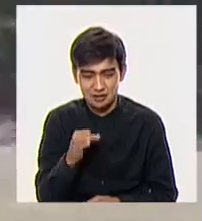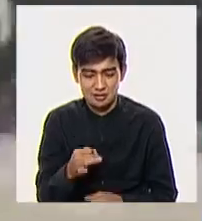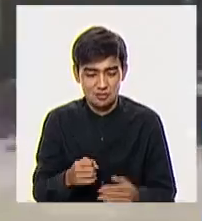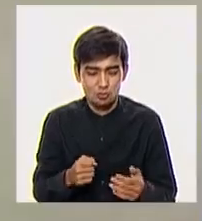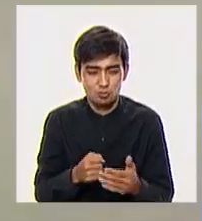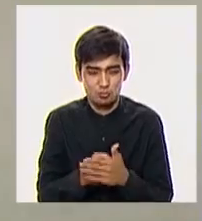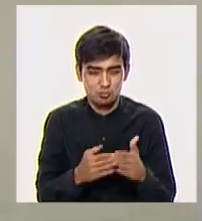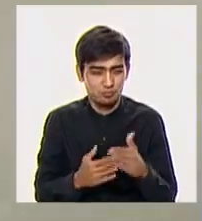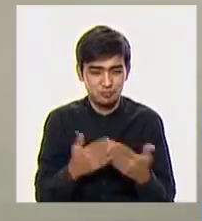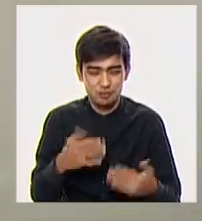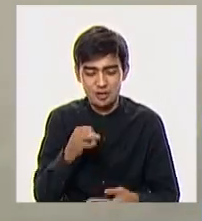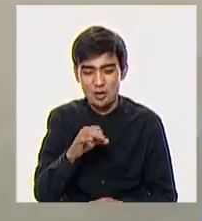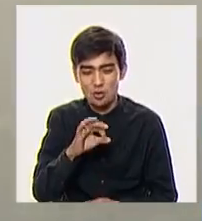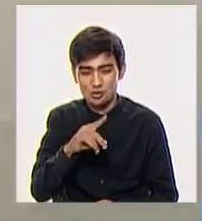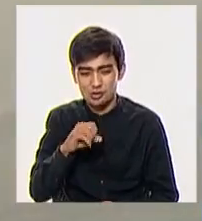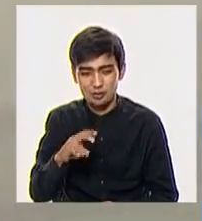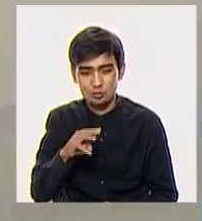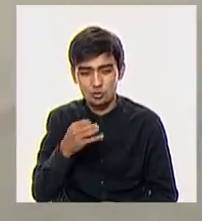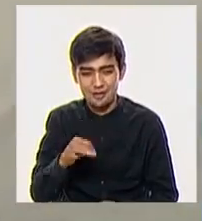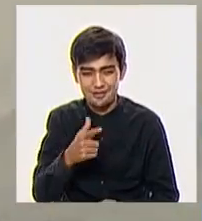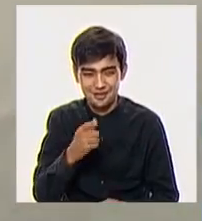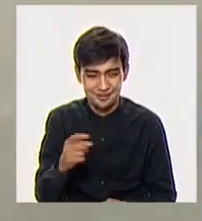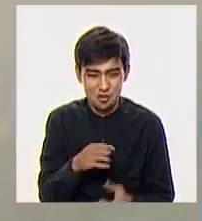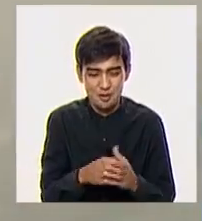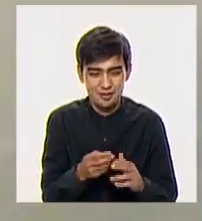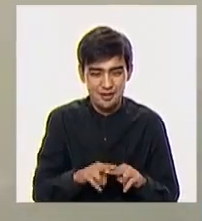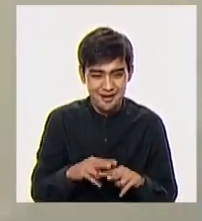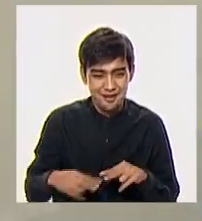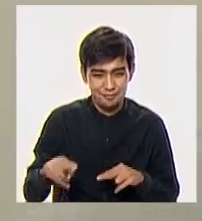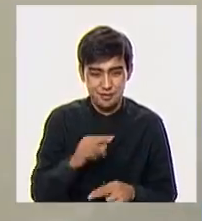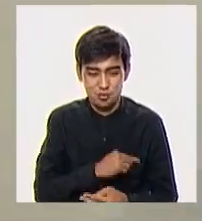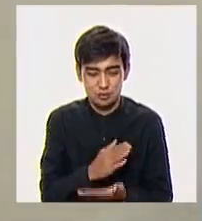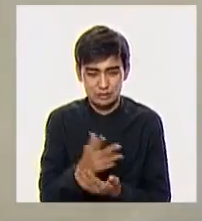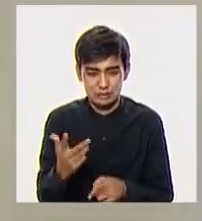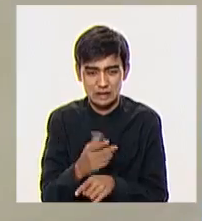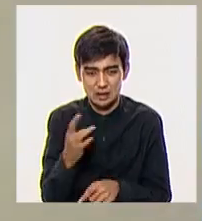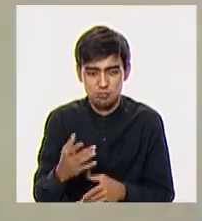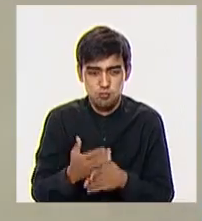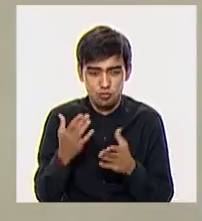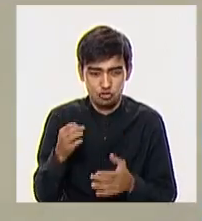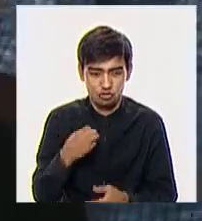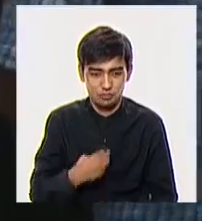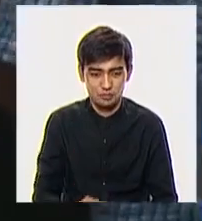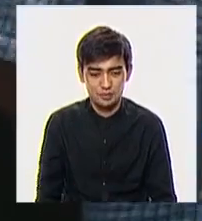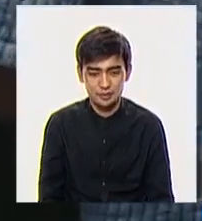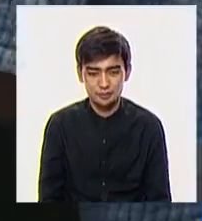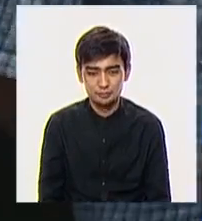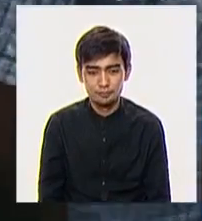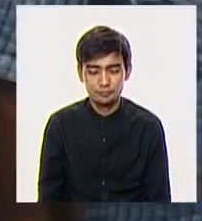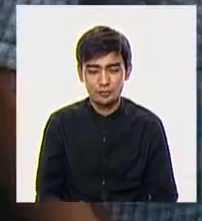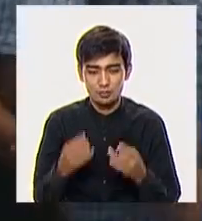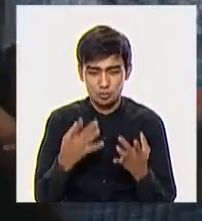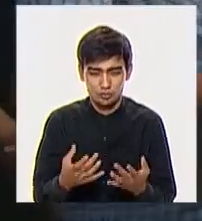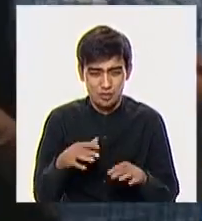деп ашулы. Өзен мұнай газ компаниясында дәл осындай қызметте істейтіндердің жалақысы үш есе көп дейді олар. Қарапайым